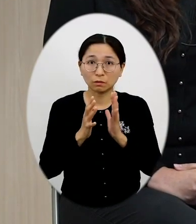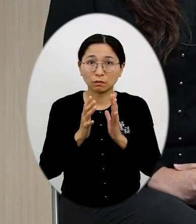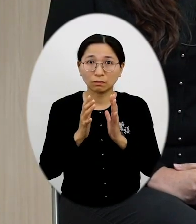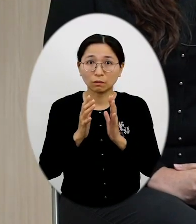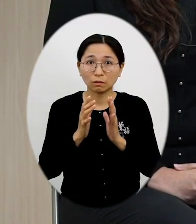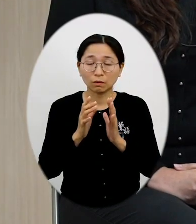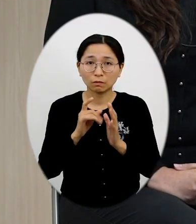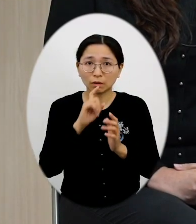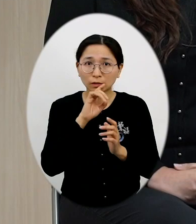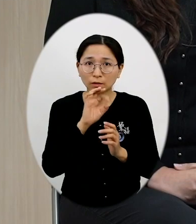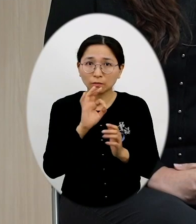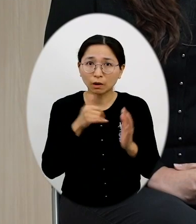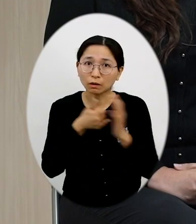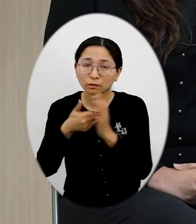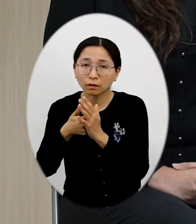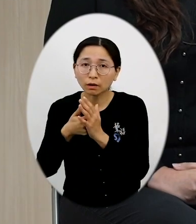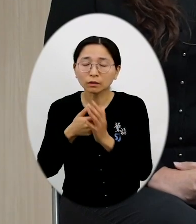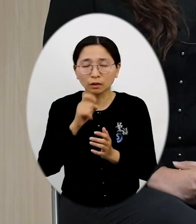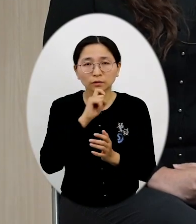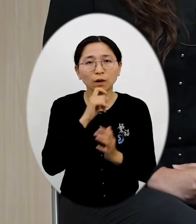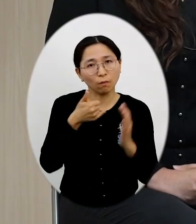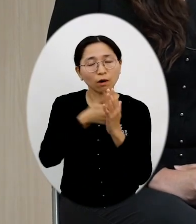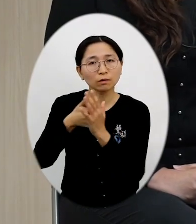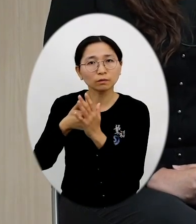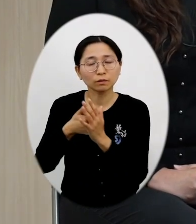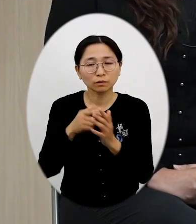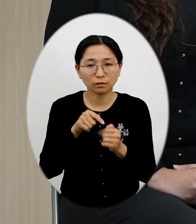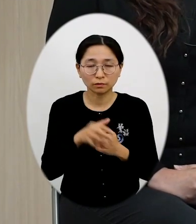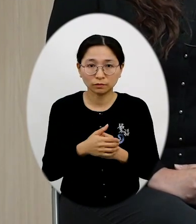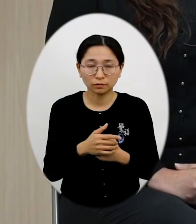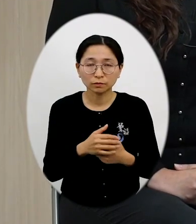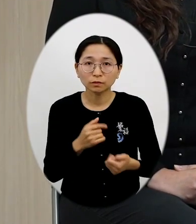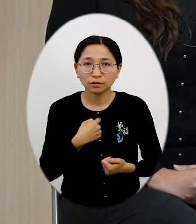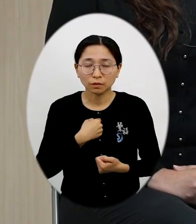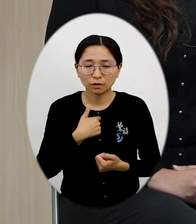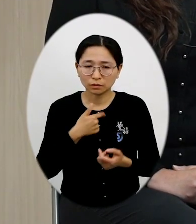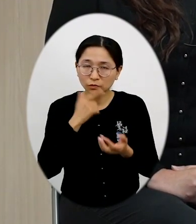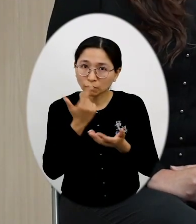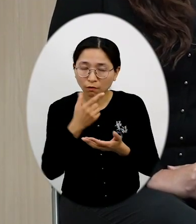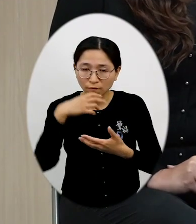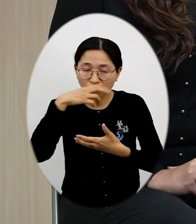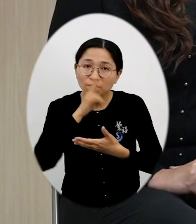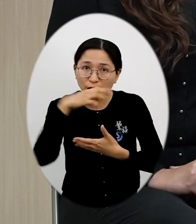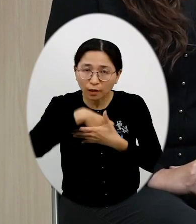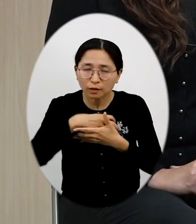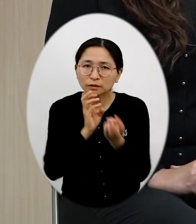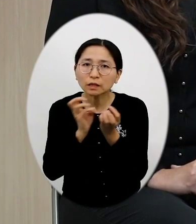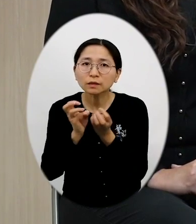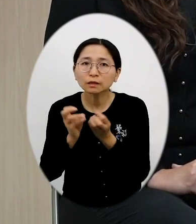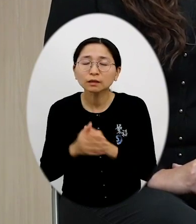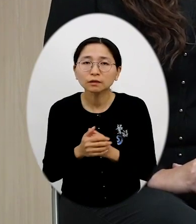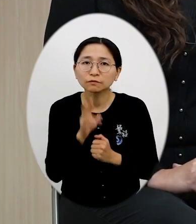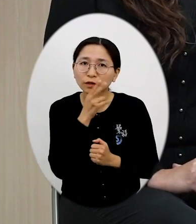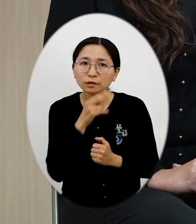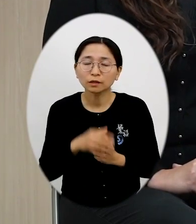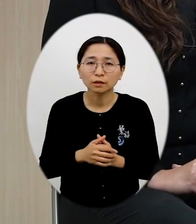手部動作要做起，會唔會又有啲限制咧？ 會有限制噶。通常遇到呢啲情況嘅時候，我哋就會用意譯嘅方式咯。 啊，點解